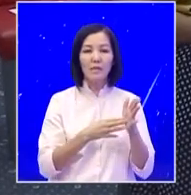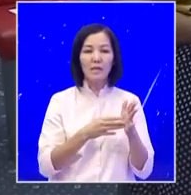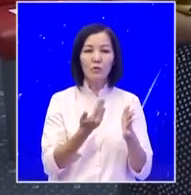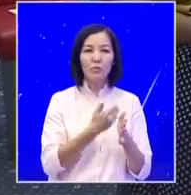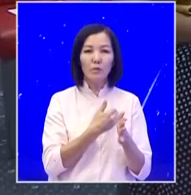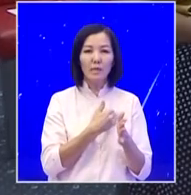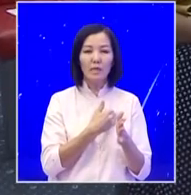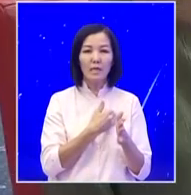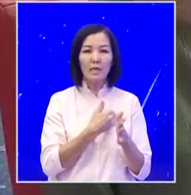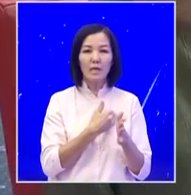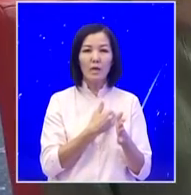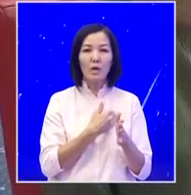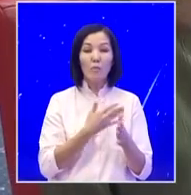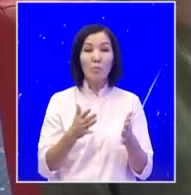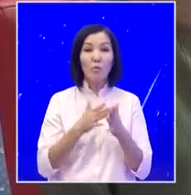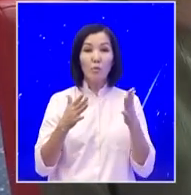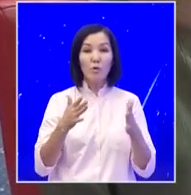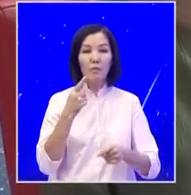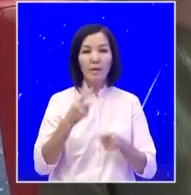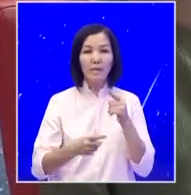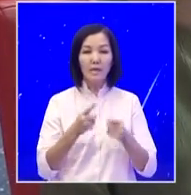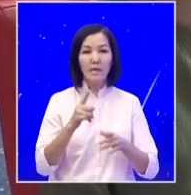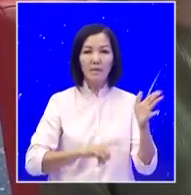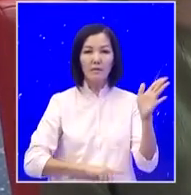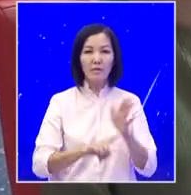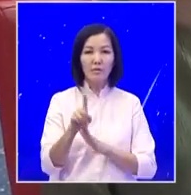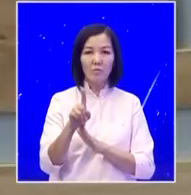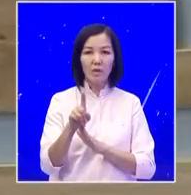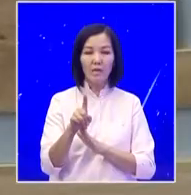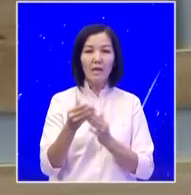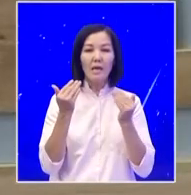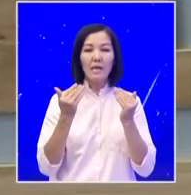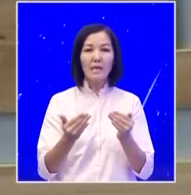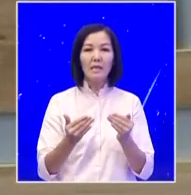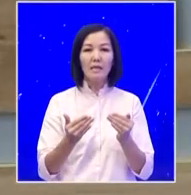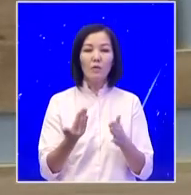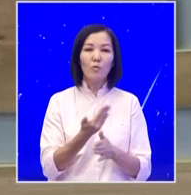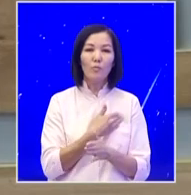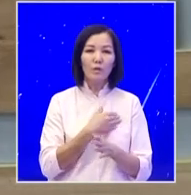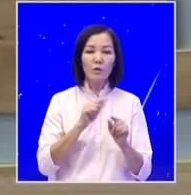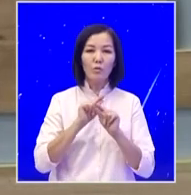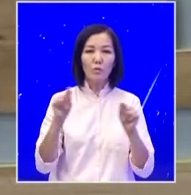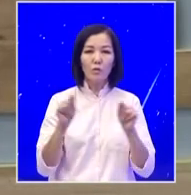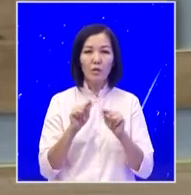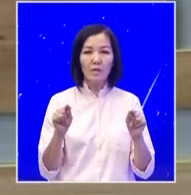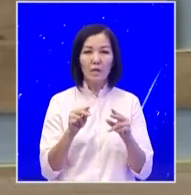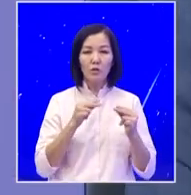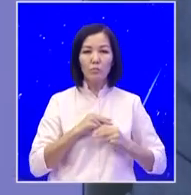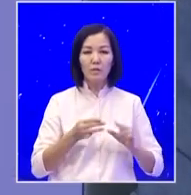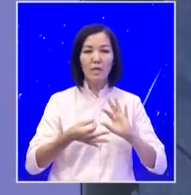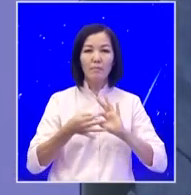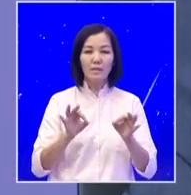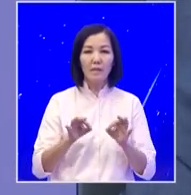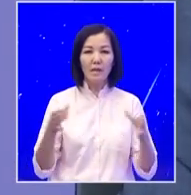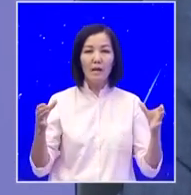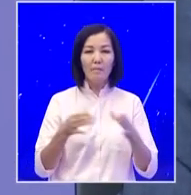айналыпты. Бұл үлкен бәсекелестікті тудырат дейді Жанболат Жүргенбаев. Ендігі кезекте үміткерлердің үгіт-насихат жұмыстары пысықталады.